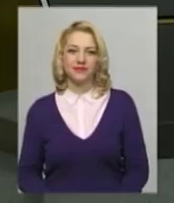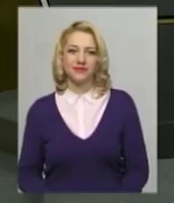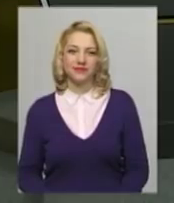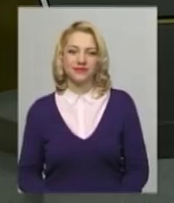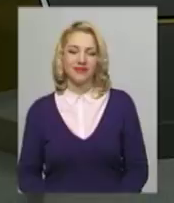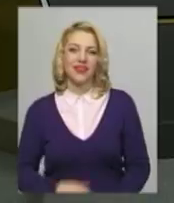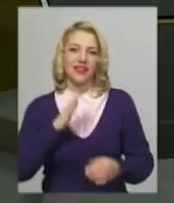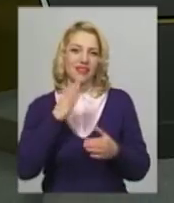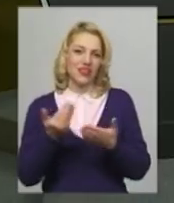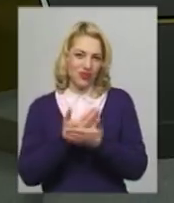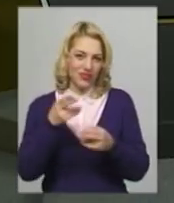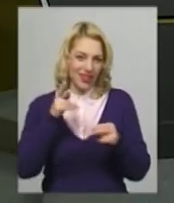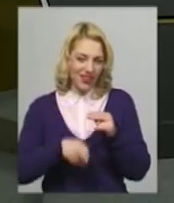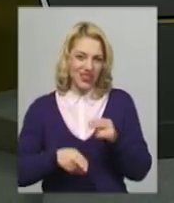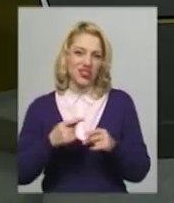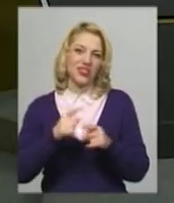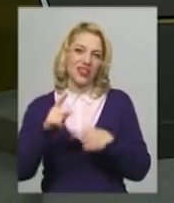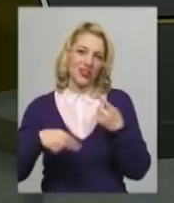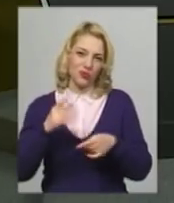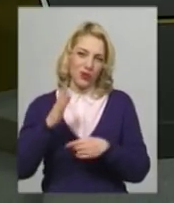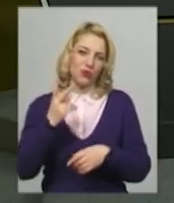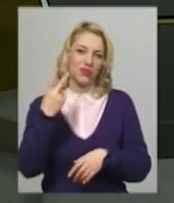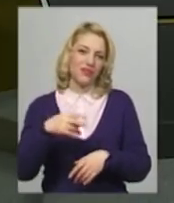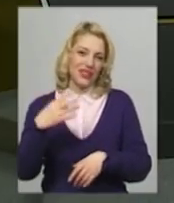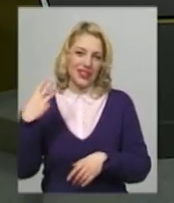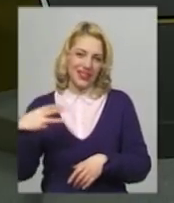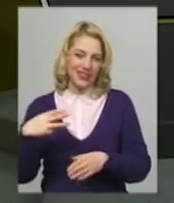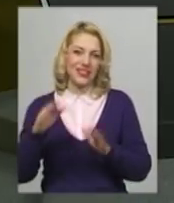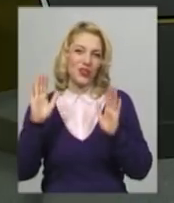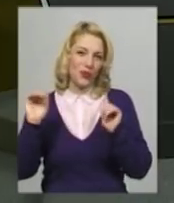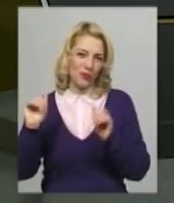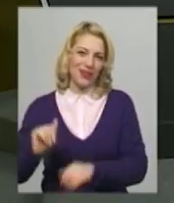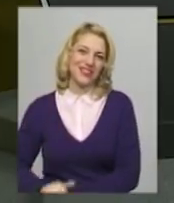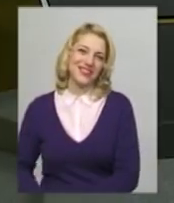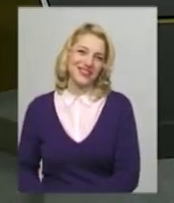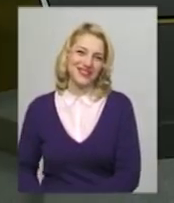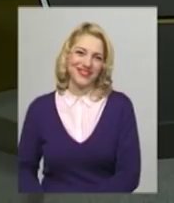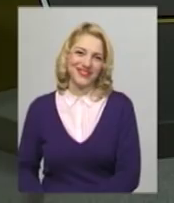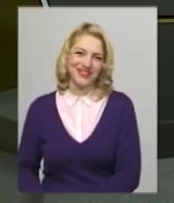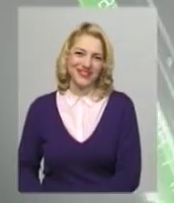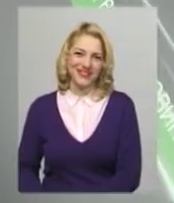Наш випуск завершено. Наступний вийде в ефір о 20:30, тож я з вами не прощаюся.